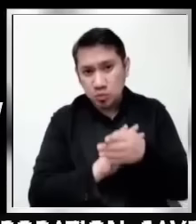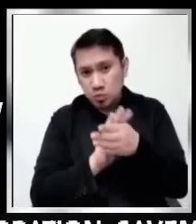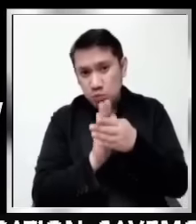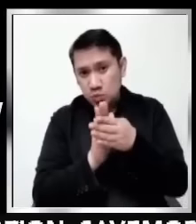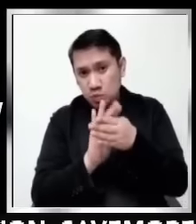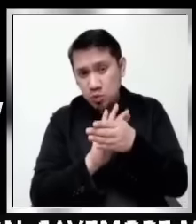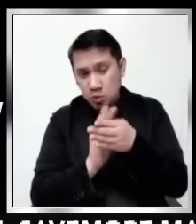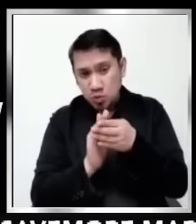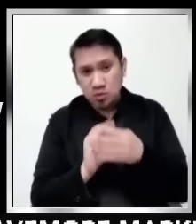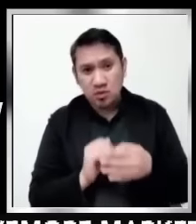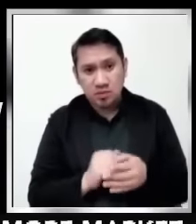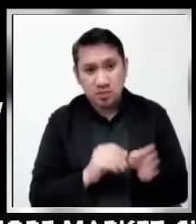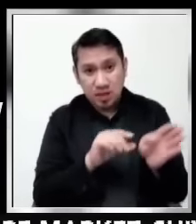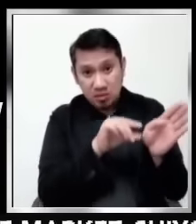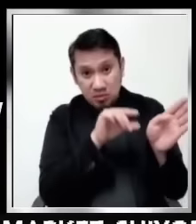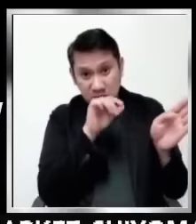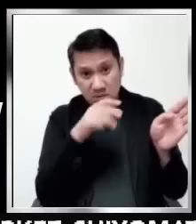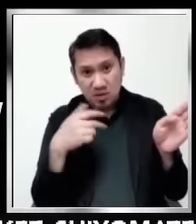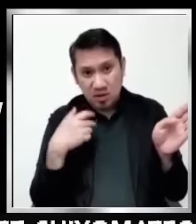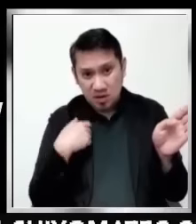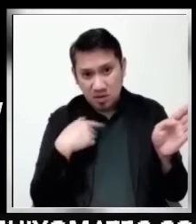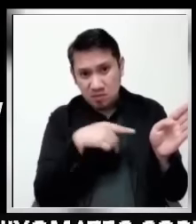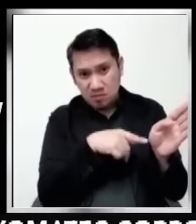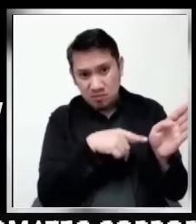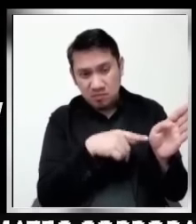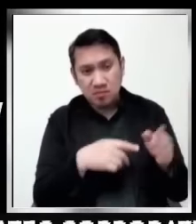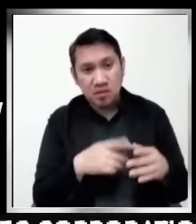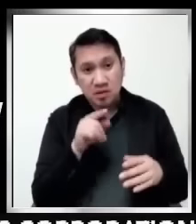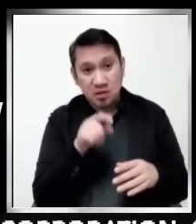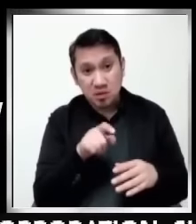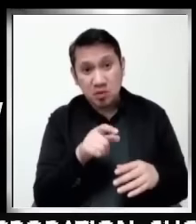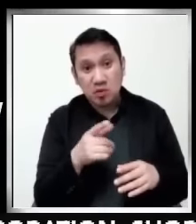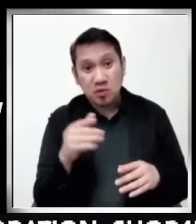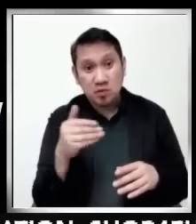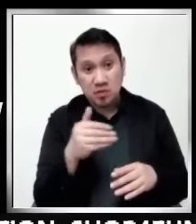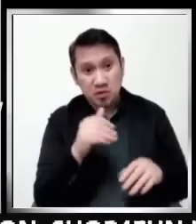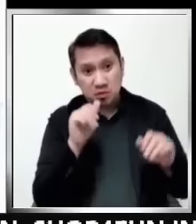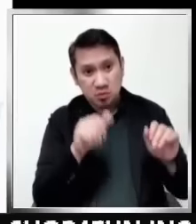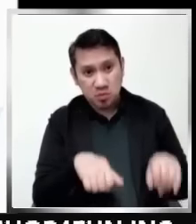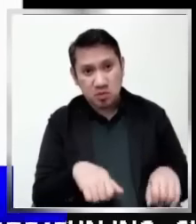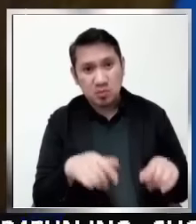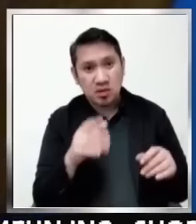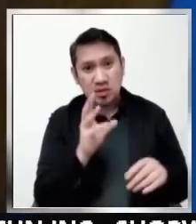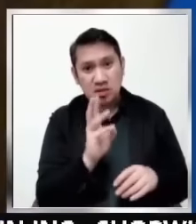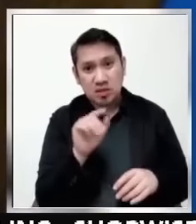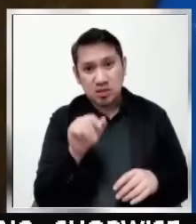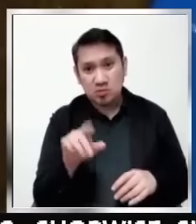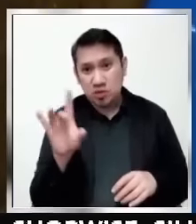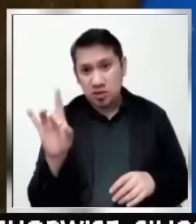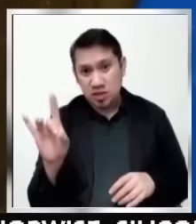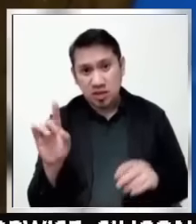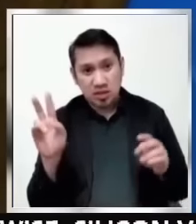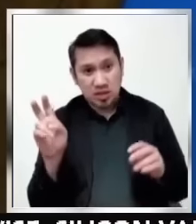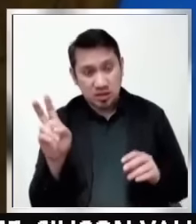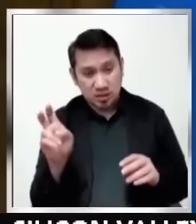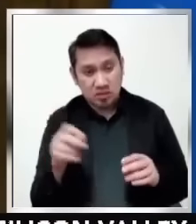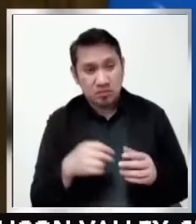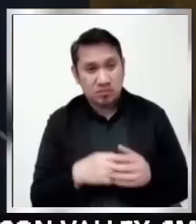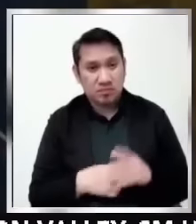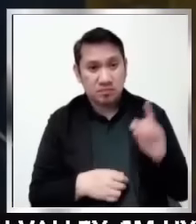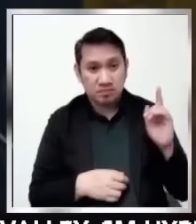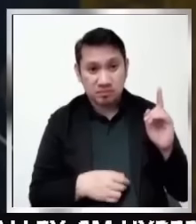anteromedial portion ng katawan nito sa likod ng pectoral fins. Ang naturang isda maaaring humaba ng hanggang 6.8 inches. Ito yung mga African cichlid, isang